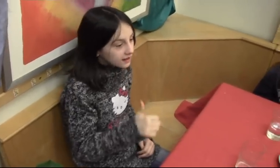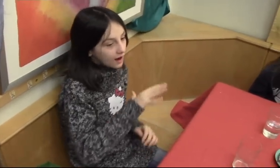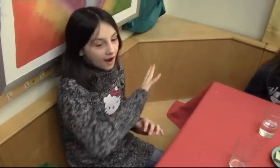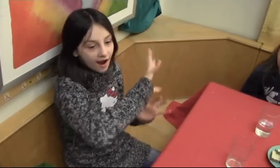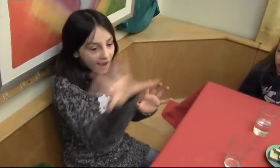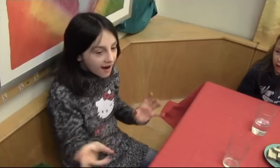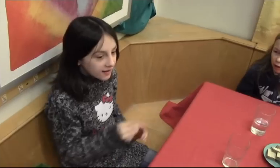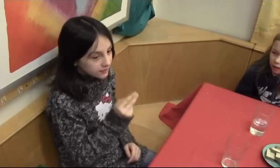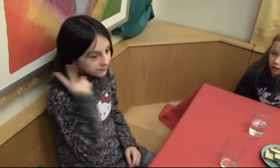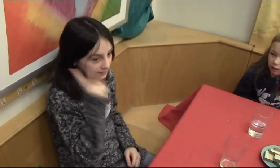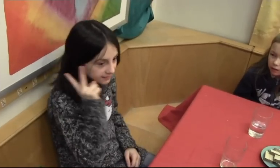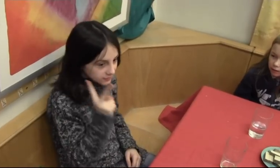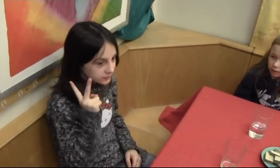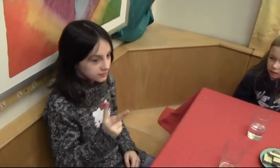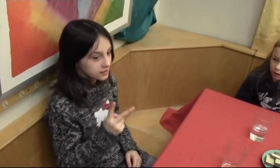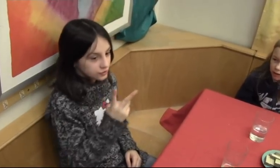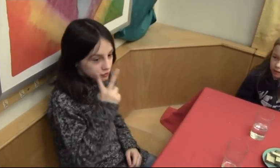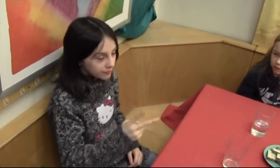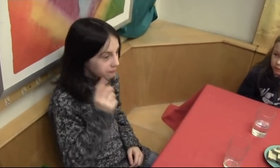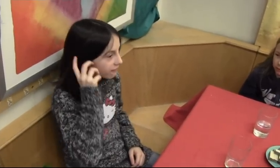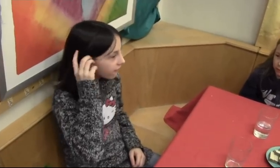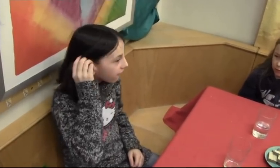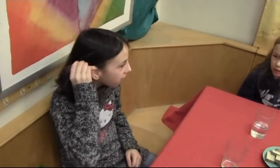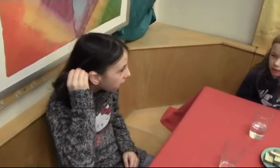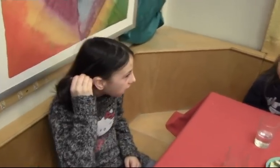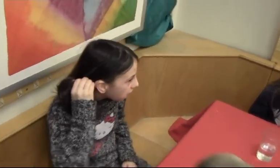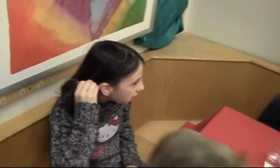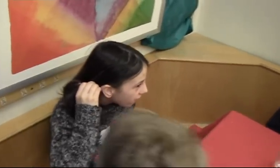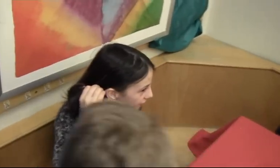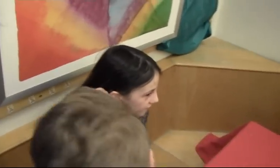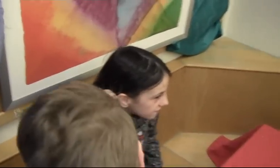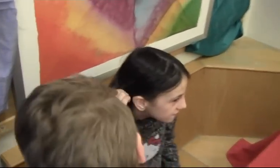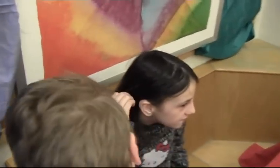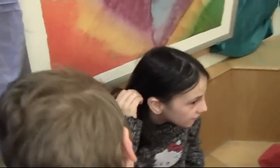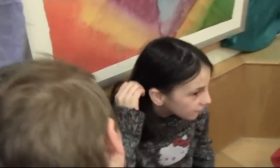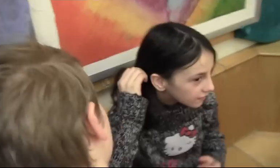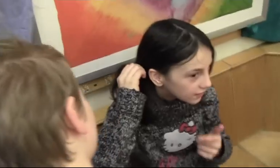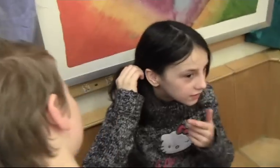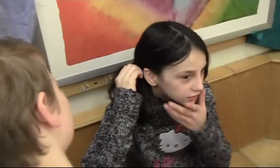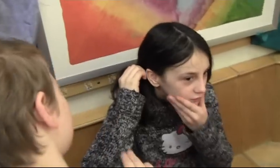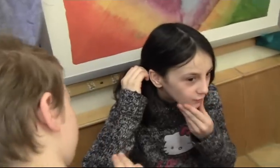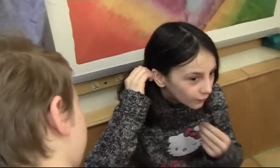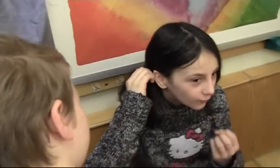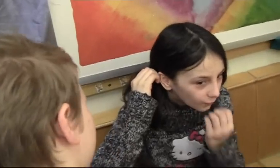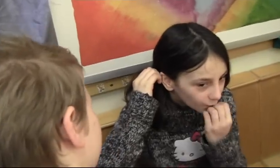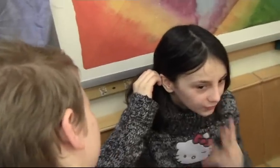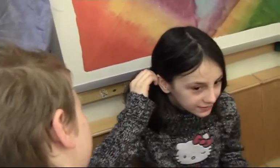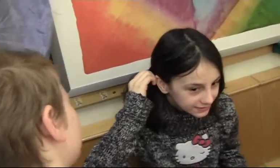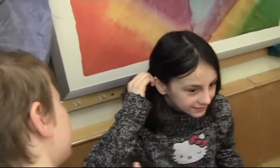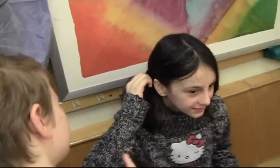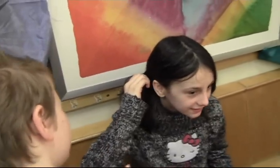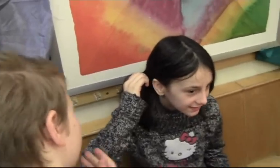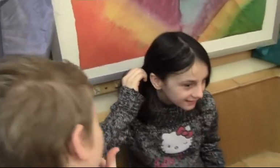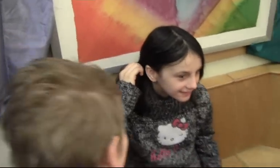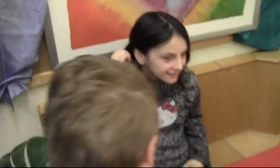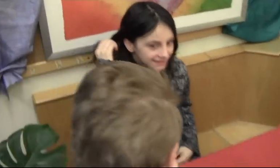Ganz normal kann ich damit nicht hören. Aber schau, wie schön meine Hörgeräte sind. Sie sind